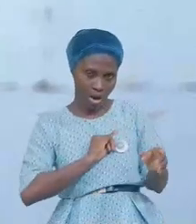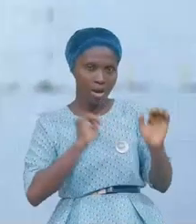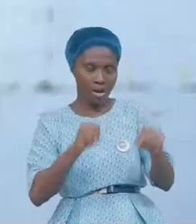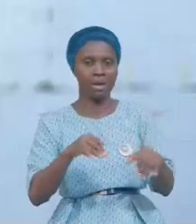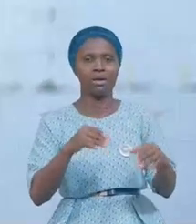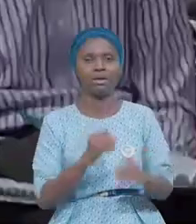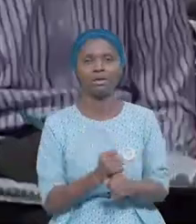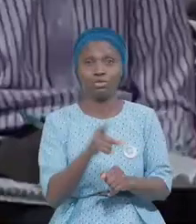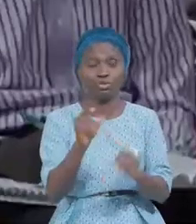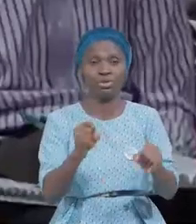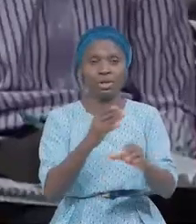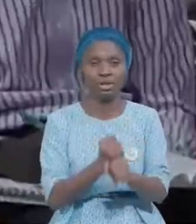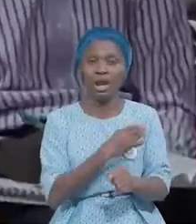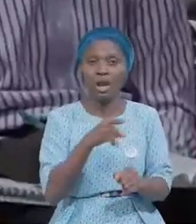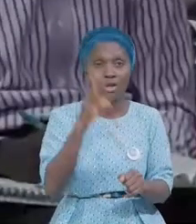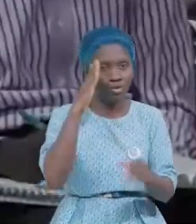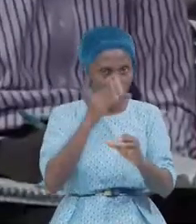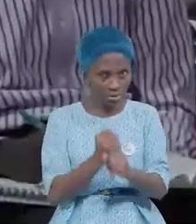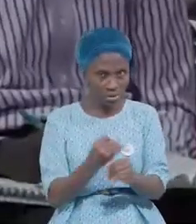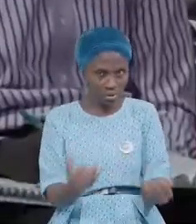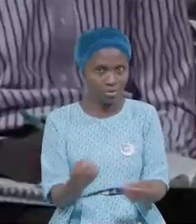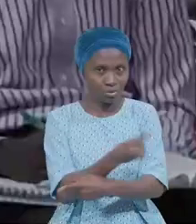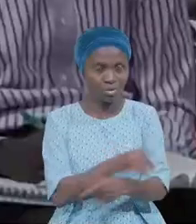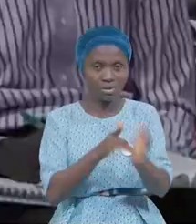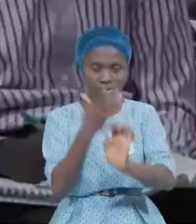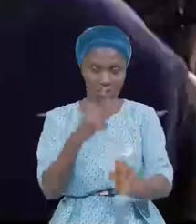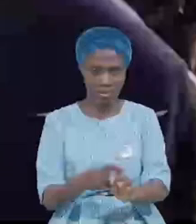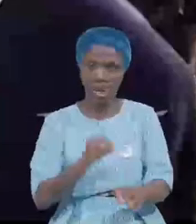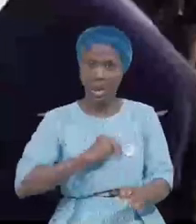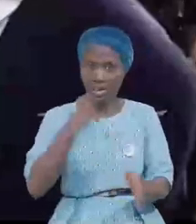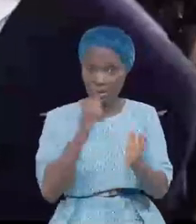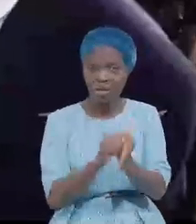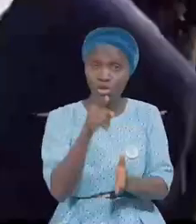tu l'auras aujourd'hui. Je dis, tu vas l'avoir aujourd'hui.